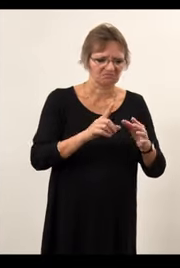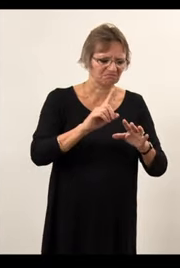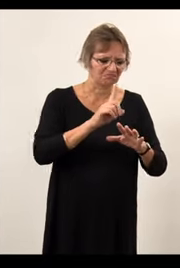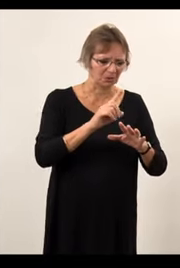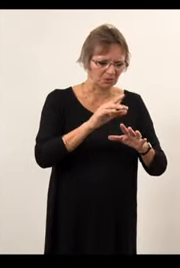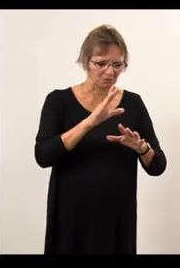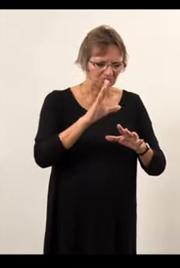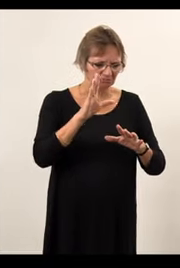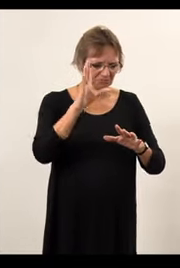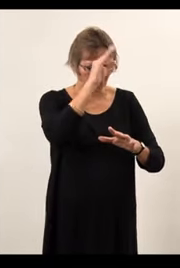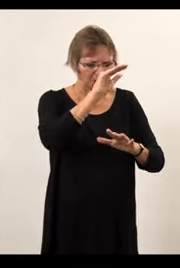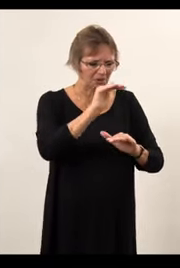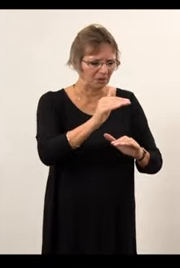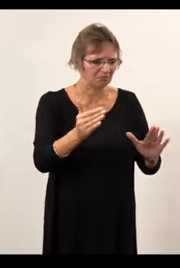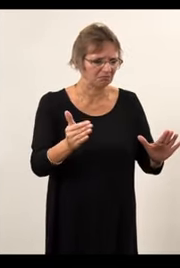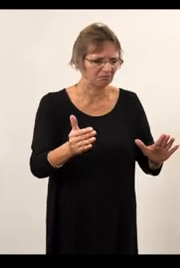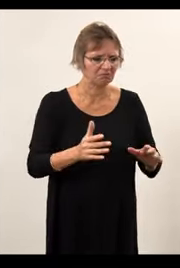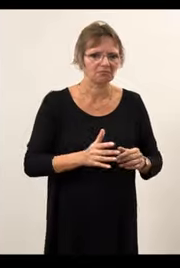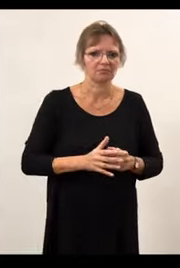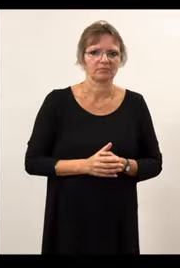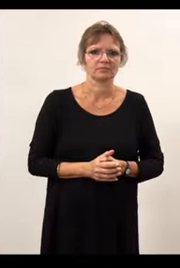Non, je me souviens pas de grand-chose, en fait.